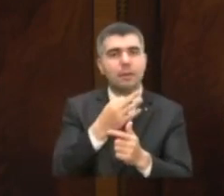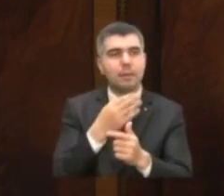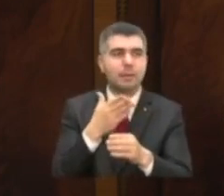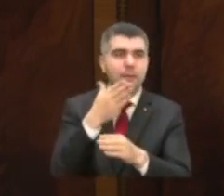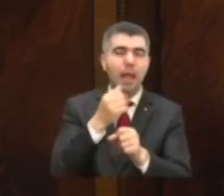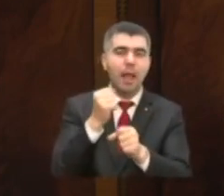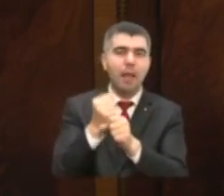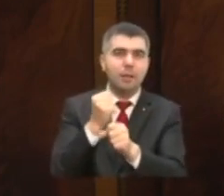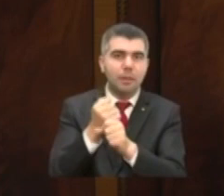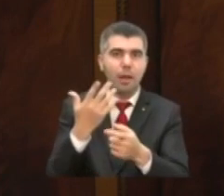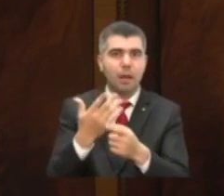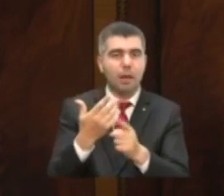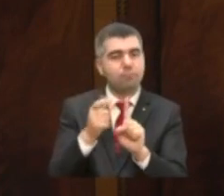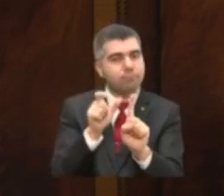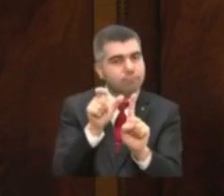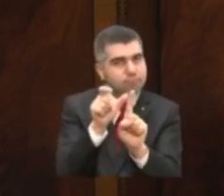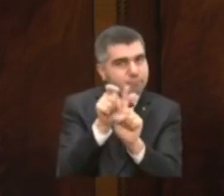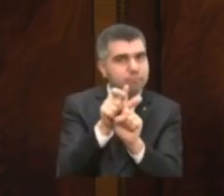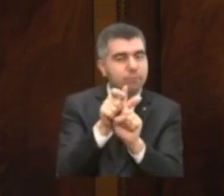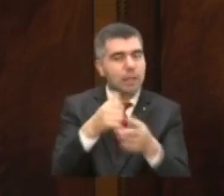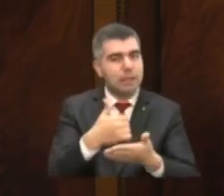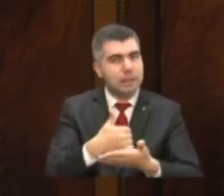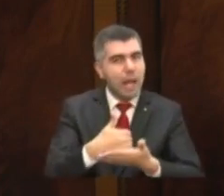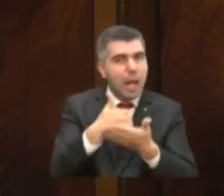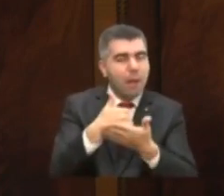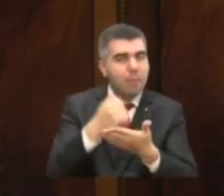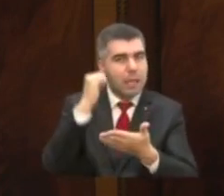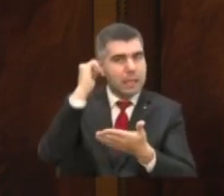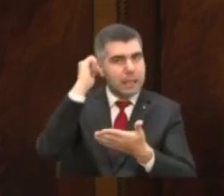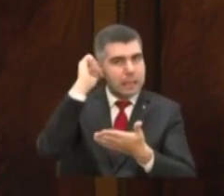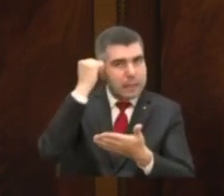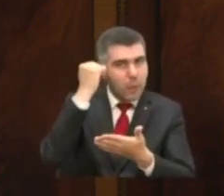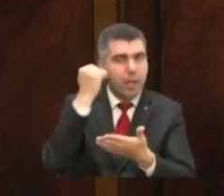عن طريق مواكبتهم ودعمهم، تكوينهم